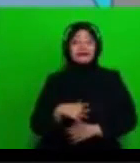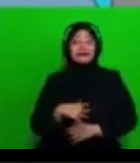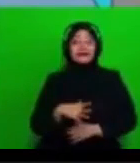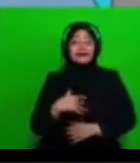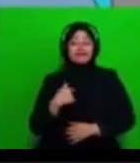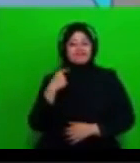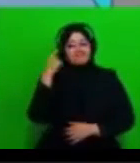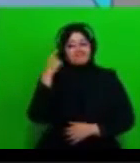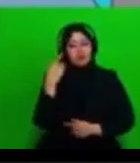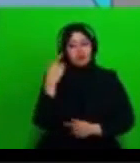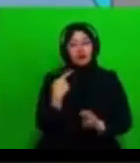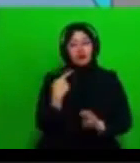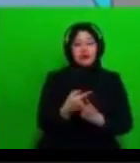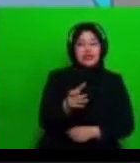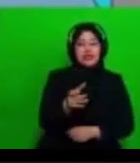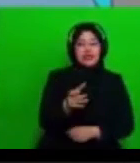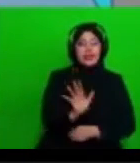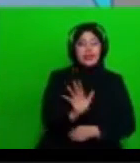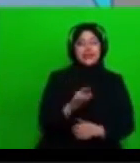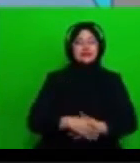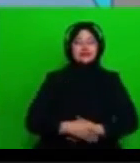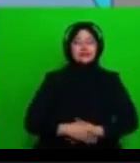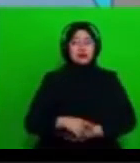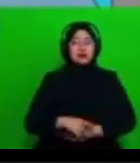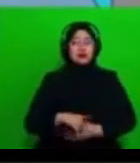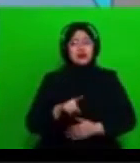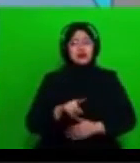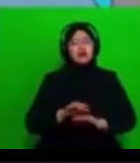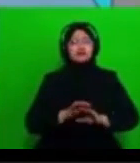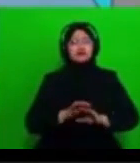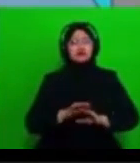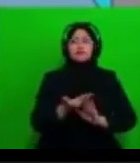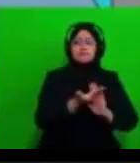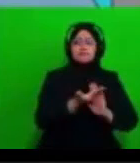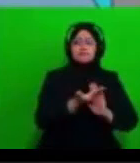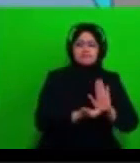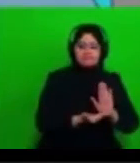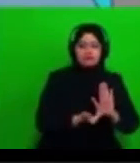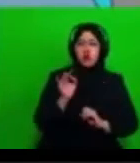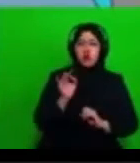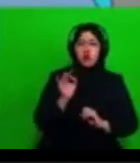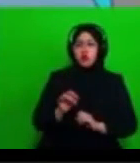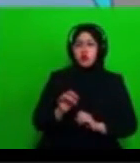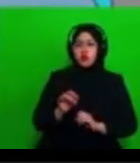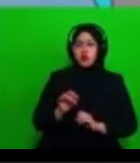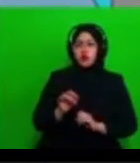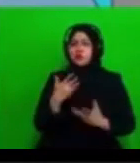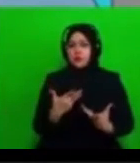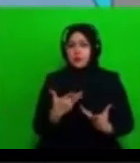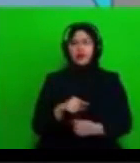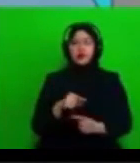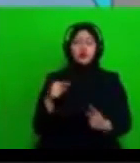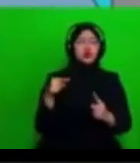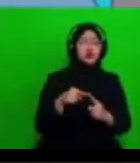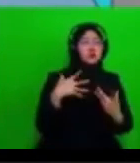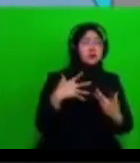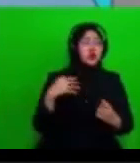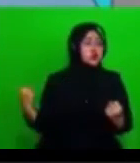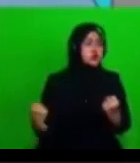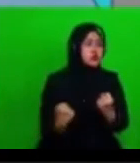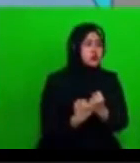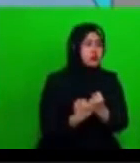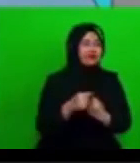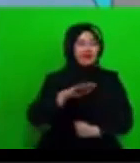komprehensif. Saya hanya menambahkan sedikit bahwa ada beberapa hal yang dapat dilakukan oleh orang tua untuk mendukung program Merdeka